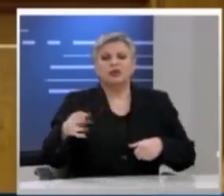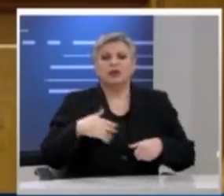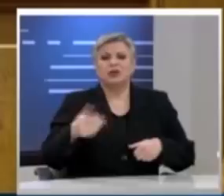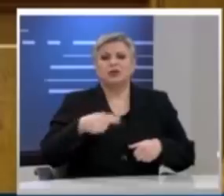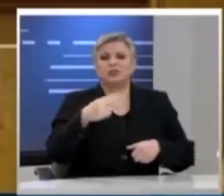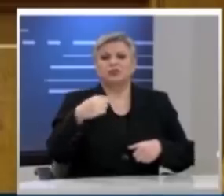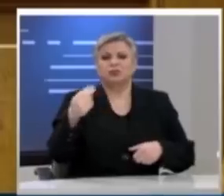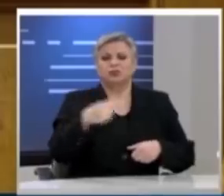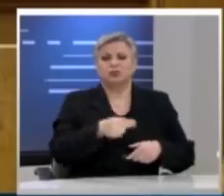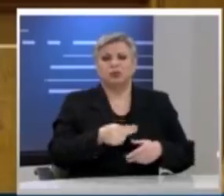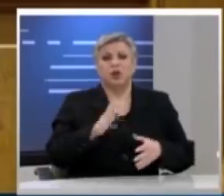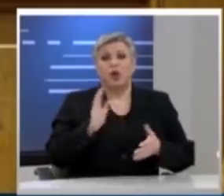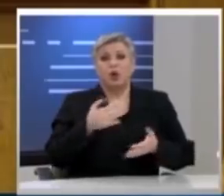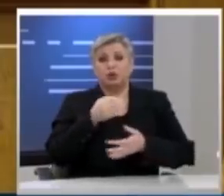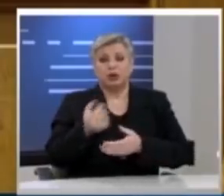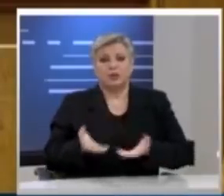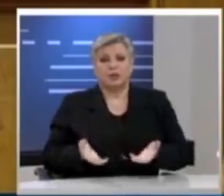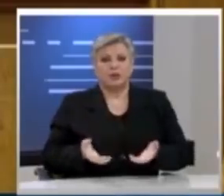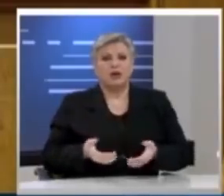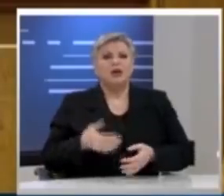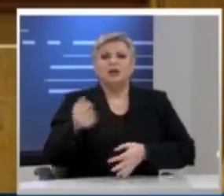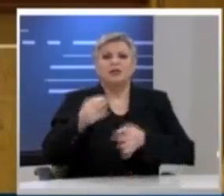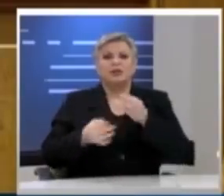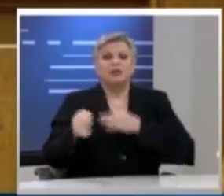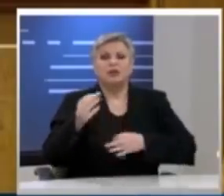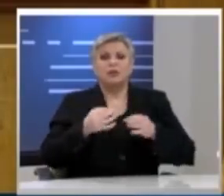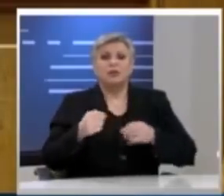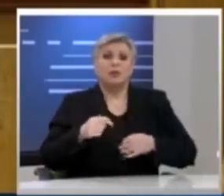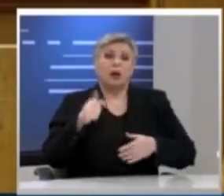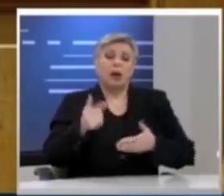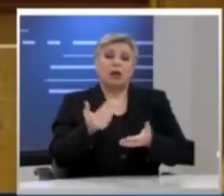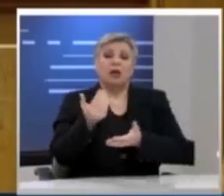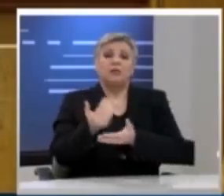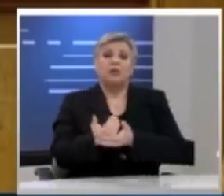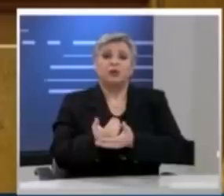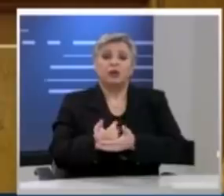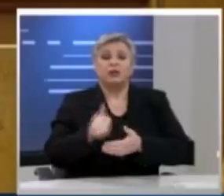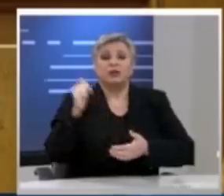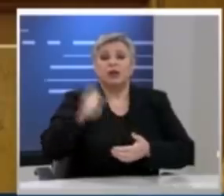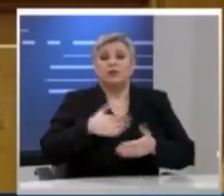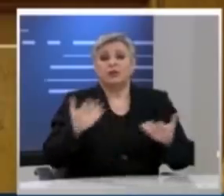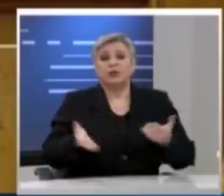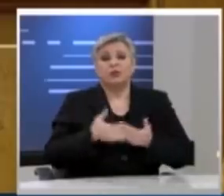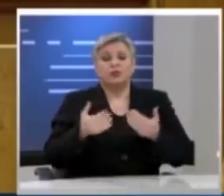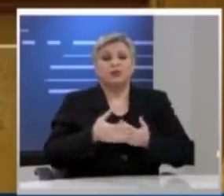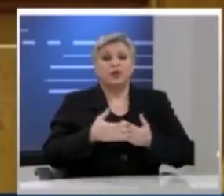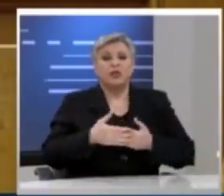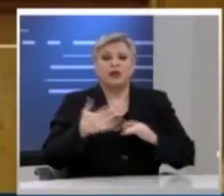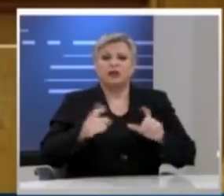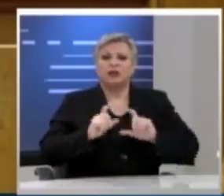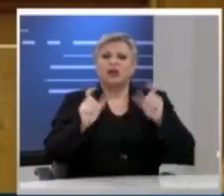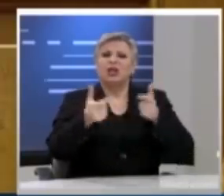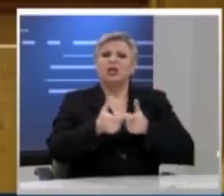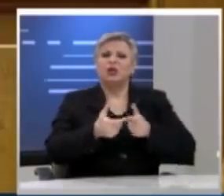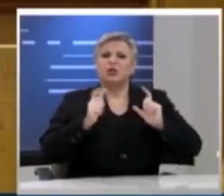γελιο σκεπτικό ότι δήθεν οι προτάσεις αυτές ωφελούν λέει τα παιδιά των εύπορων τάξεων αν